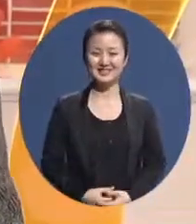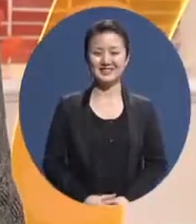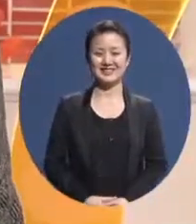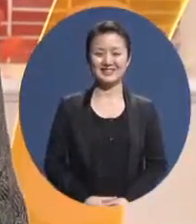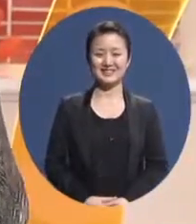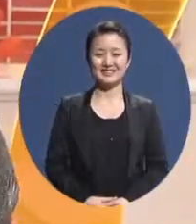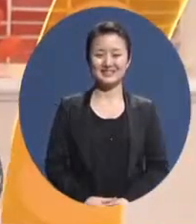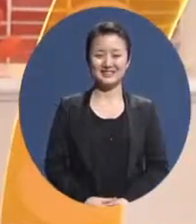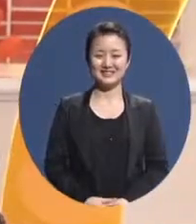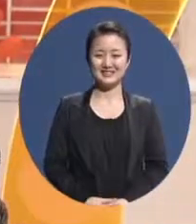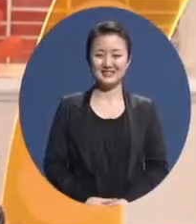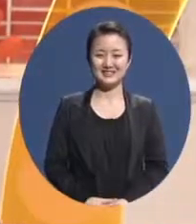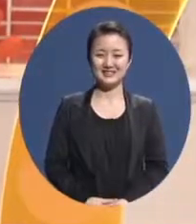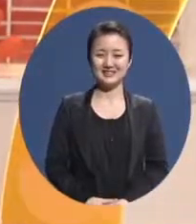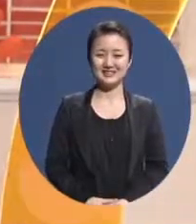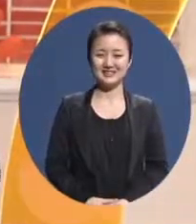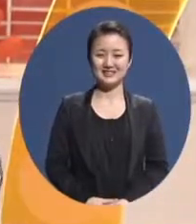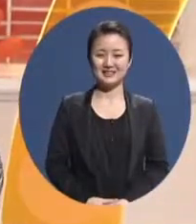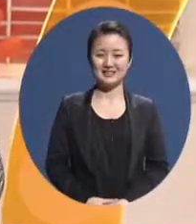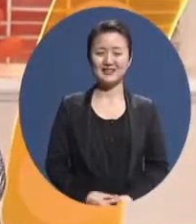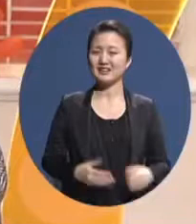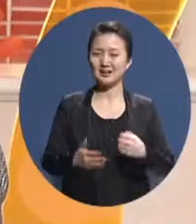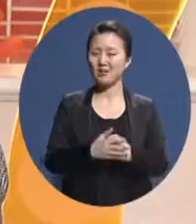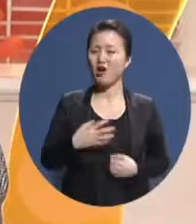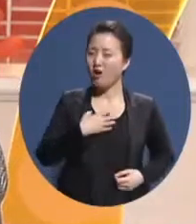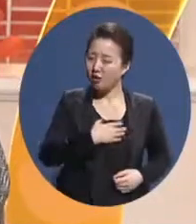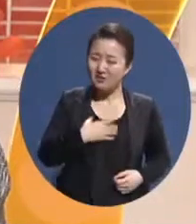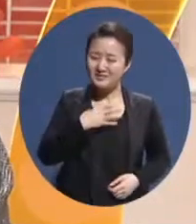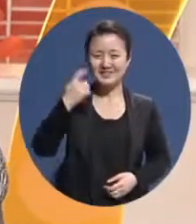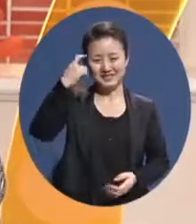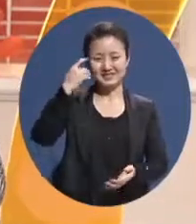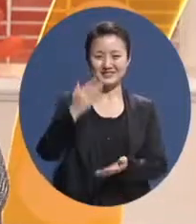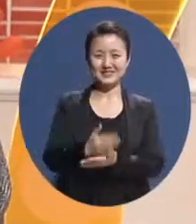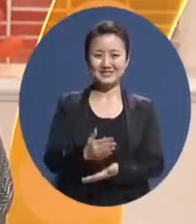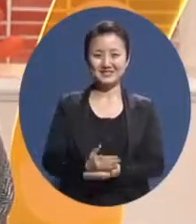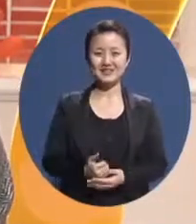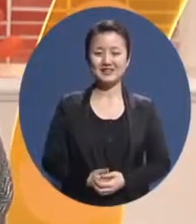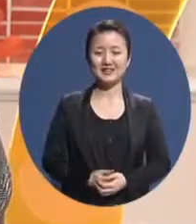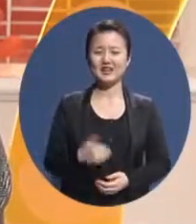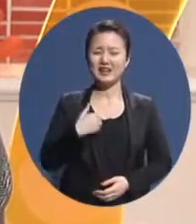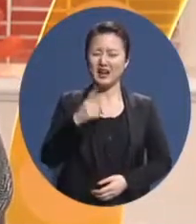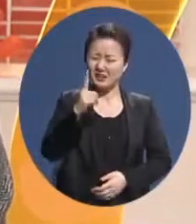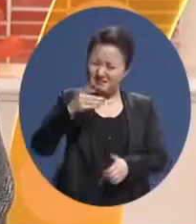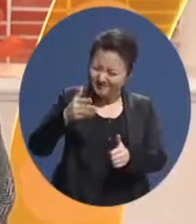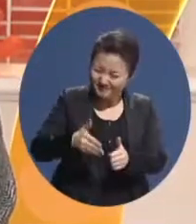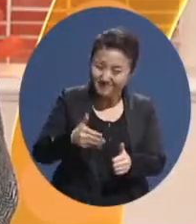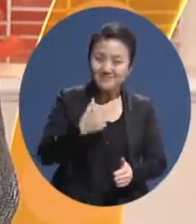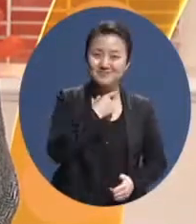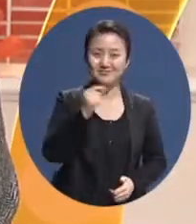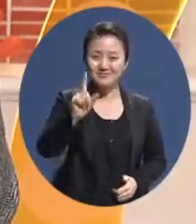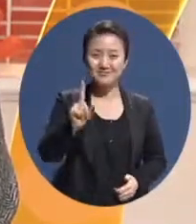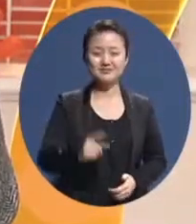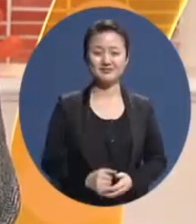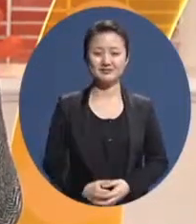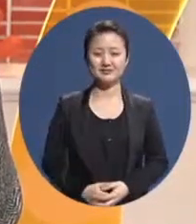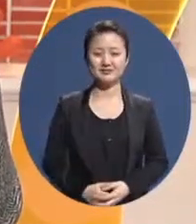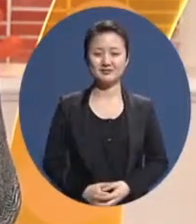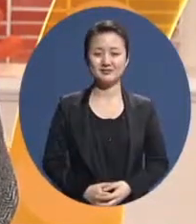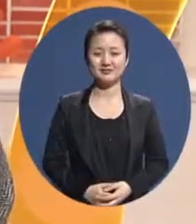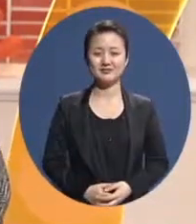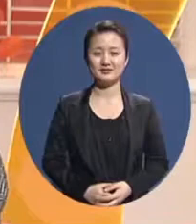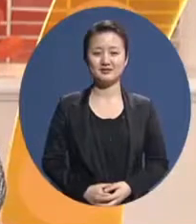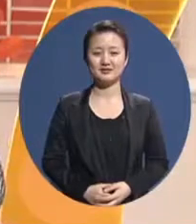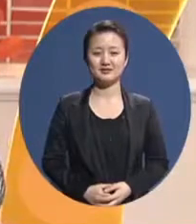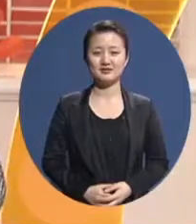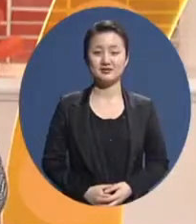네. 그래서 그렇게 걱정을 하실 필요가 없는데요. 제가 이제 말씀드리고 싶은 거는 저는 저희 부모님이요 정말 먹는 걸